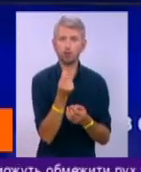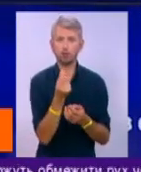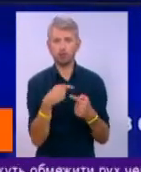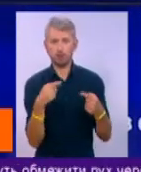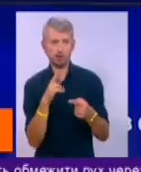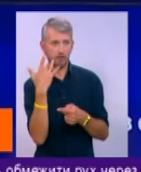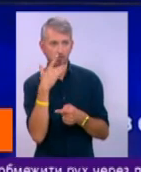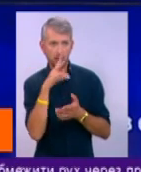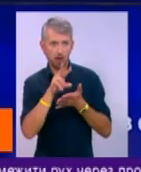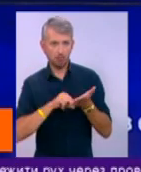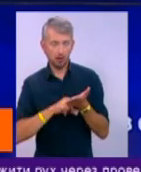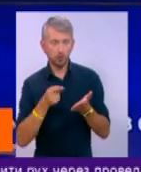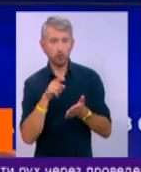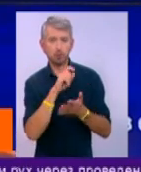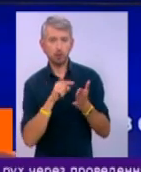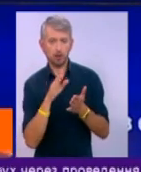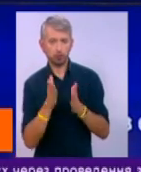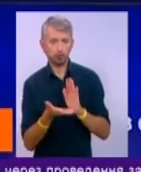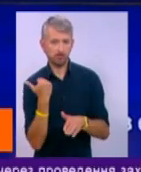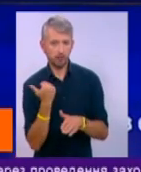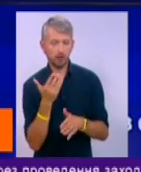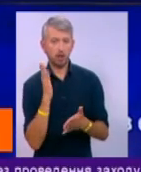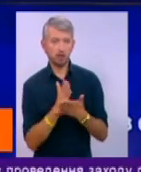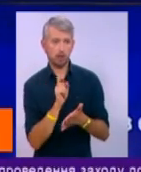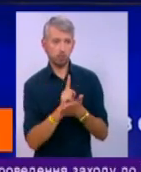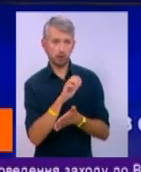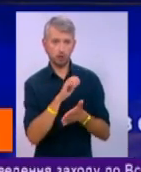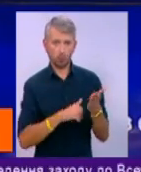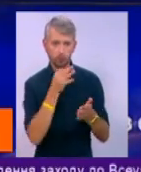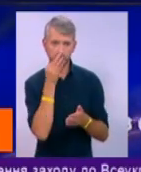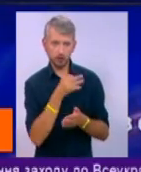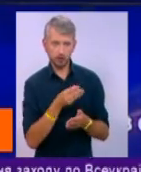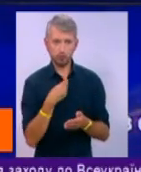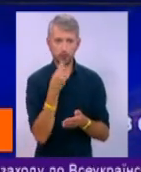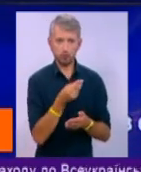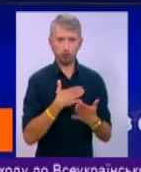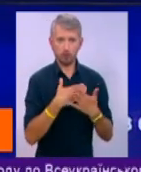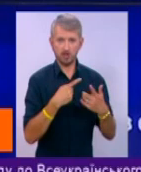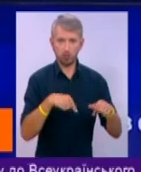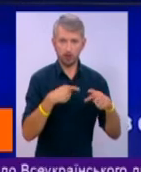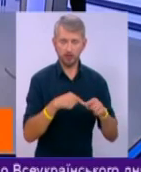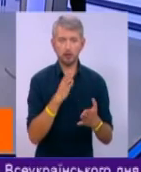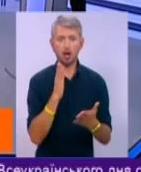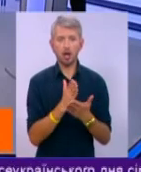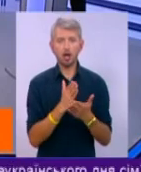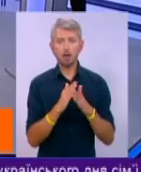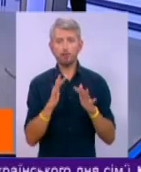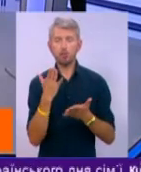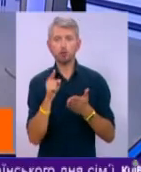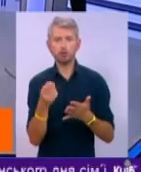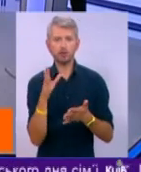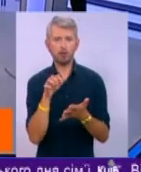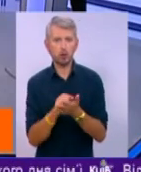в Америці. І тоді питання будуть зняті. Да? Тобто є податкова звітність, які подають наші громадські організації, і є в випадку, якщо вони